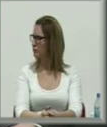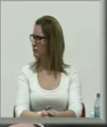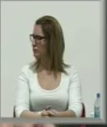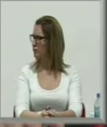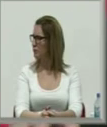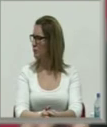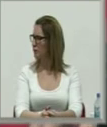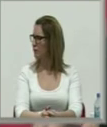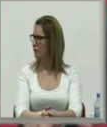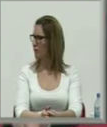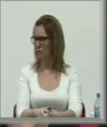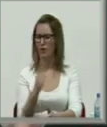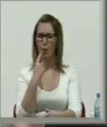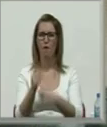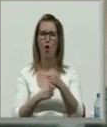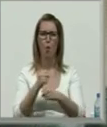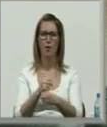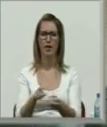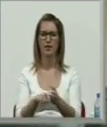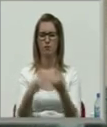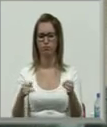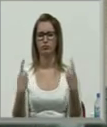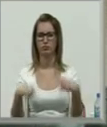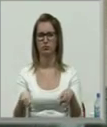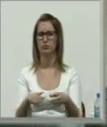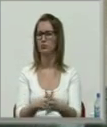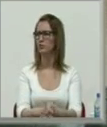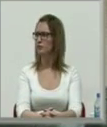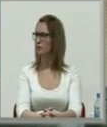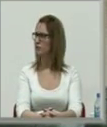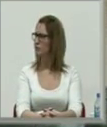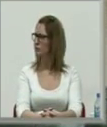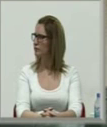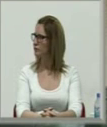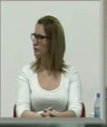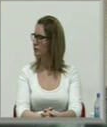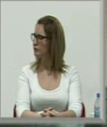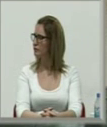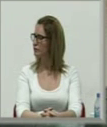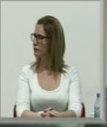prezydent udzieli wyczerpującej odpowiedzi w tym zakresie. W pozostałym, tak jak mówię, proszę o pisemne.